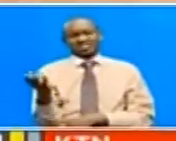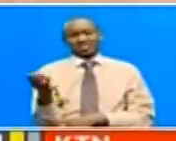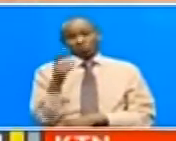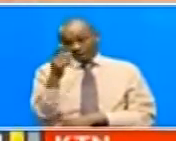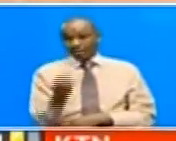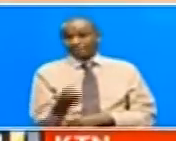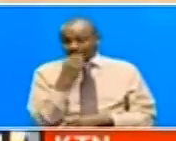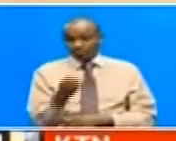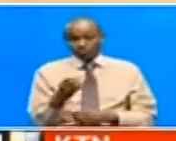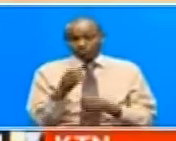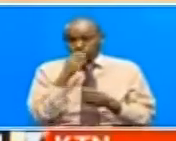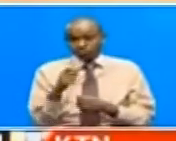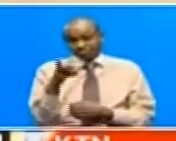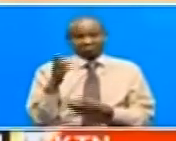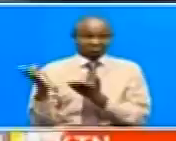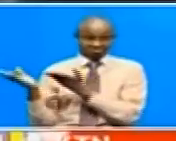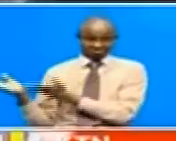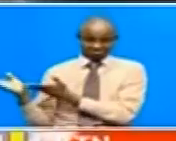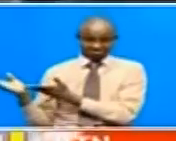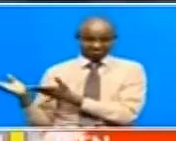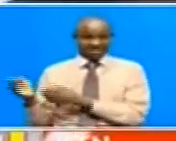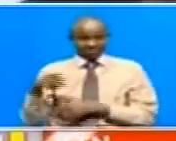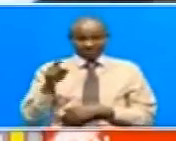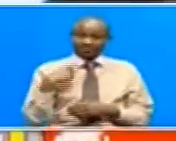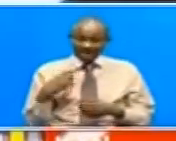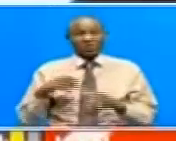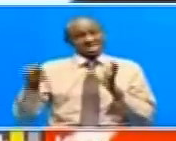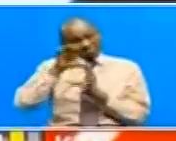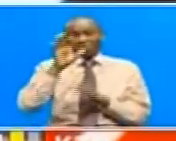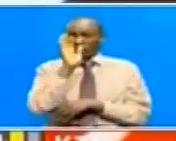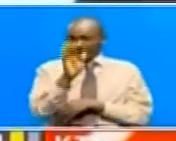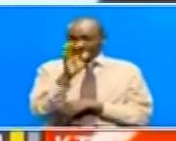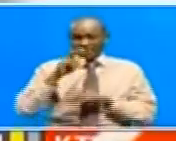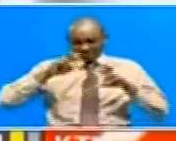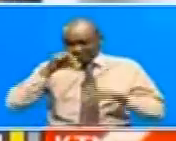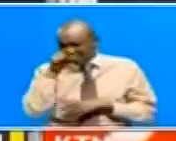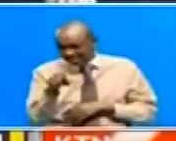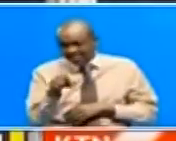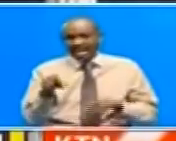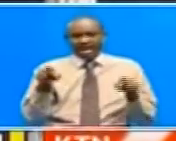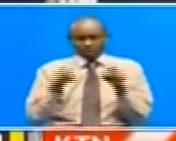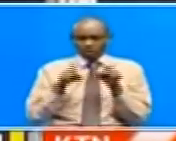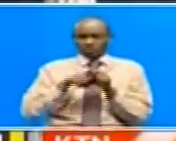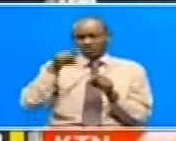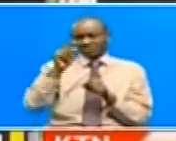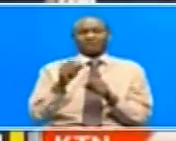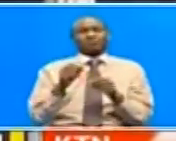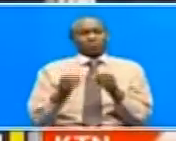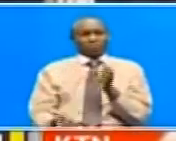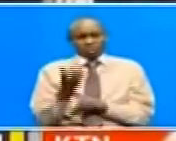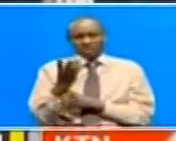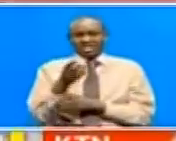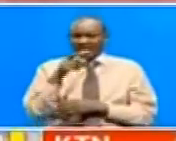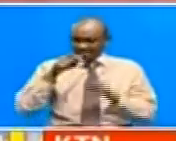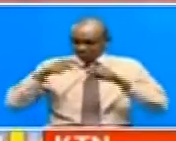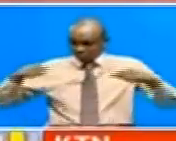kimoja aina ya hand grenade, kilipuzi cha plastiki ambacho kemikali zake zingali zinachunguzwa, na nyaya za kulipua vilipuzi ni silaha